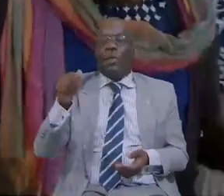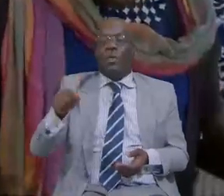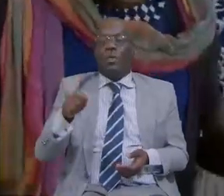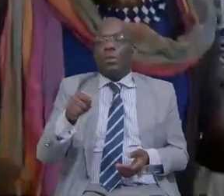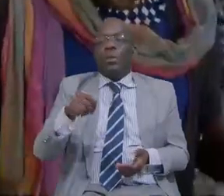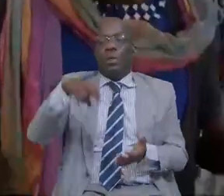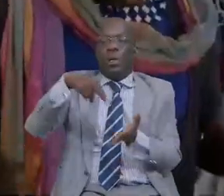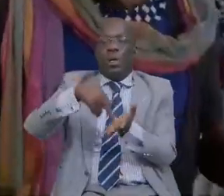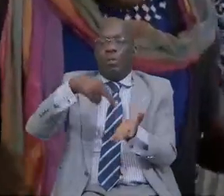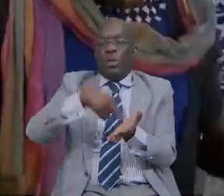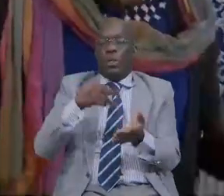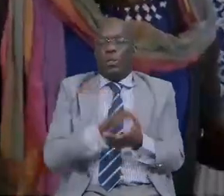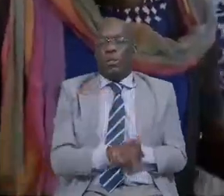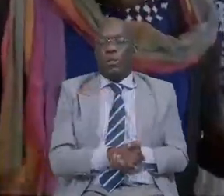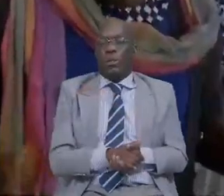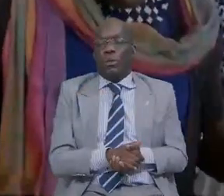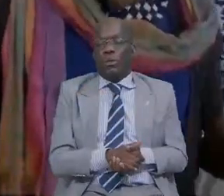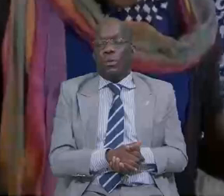Oui, ambassadeur.